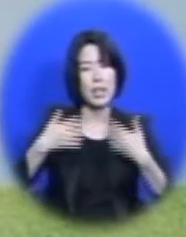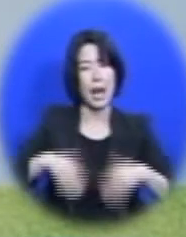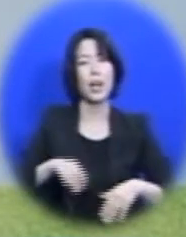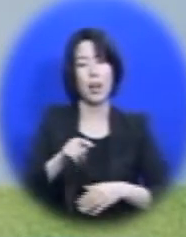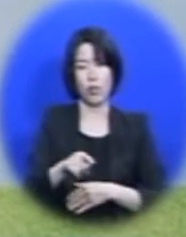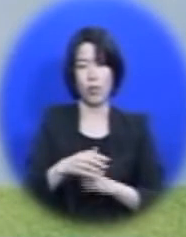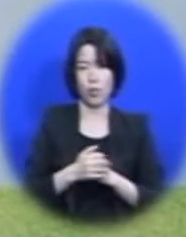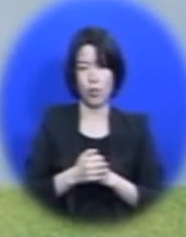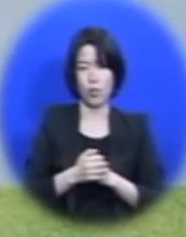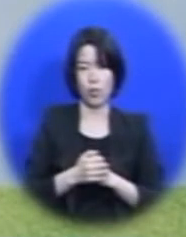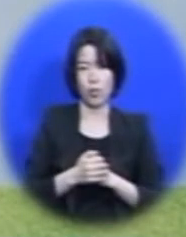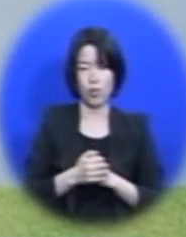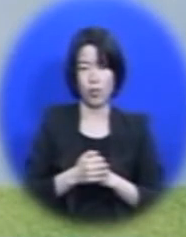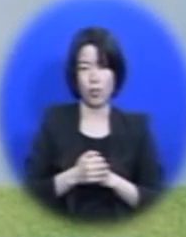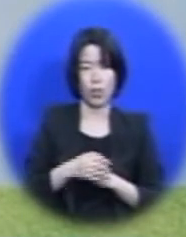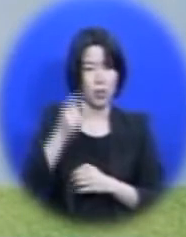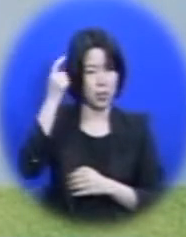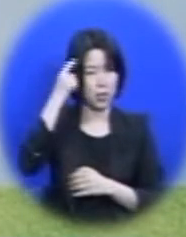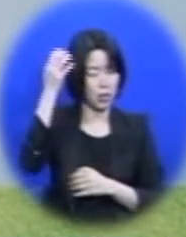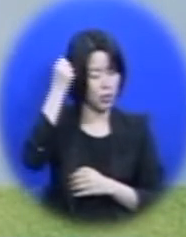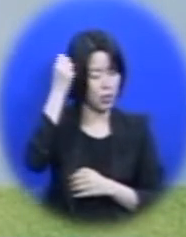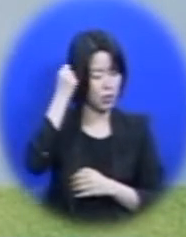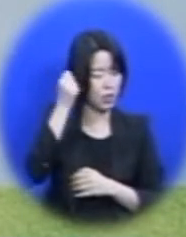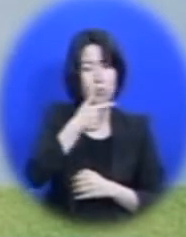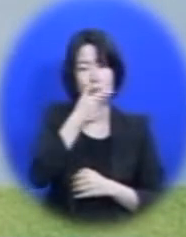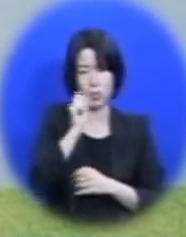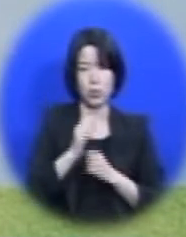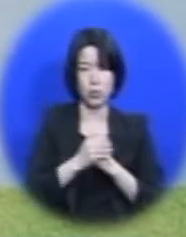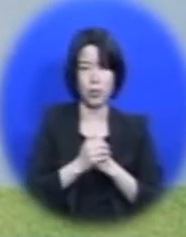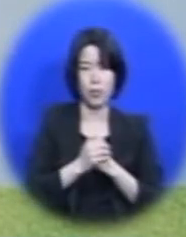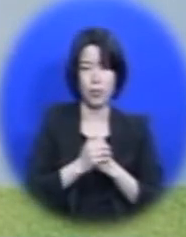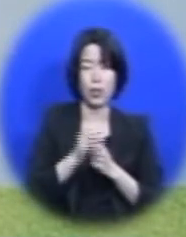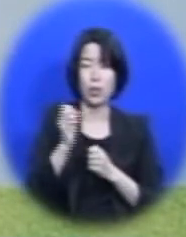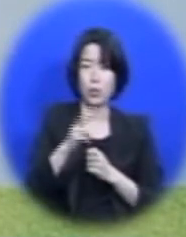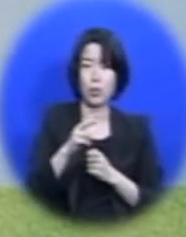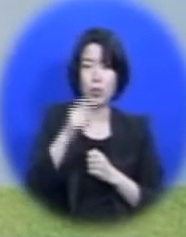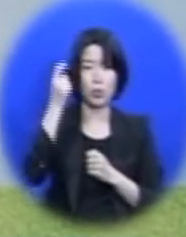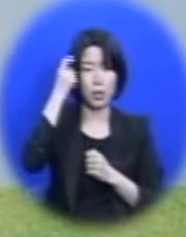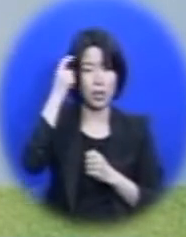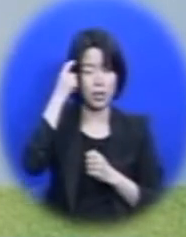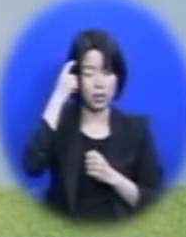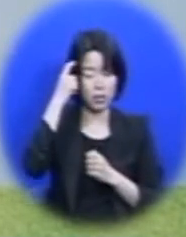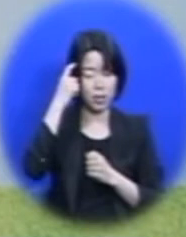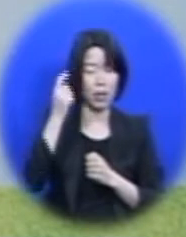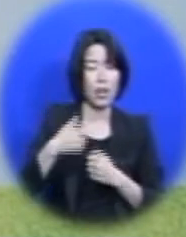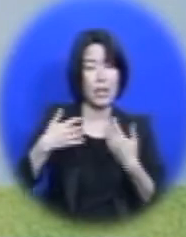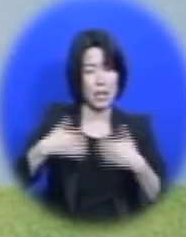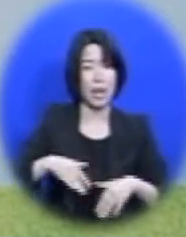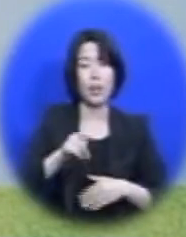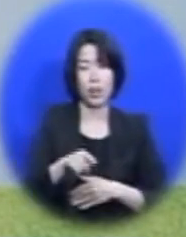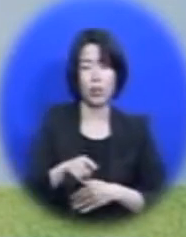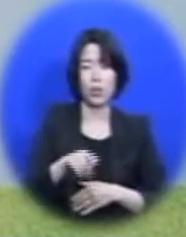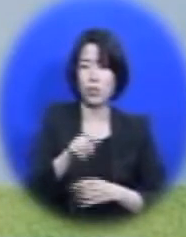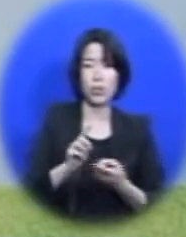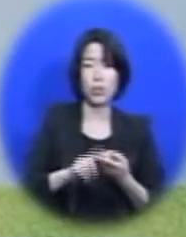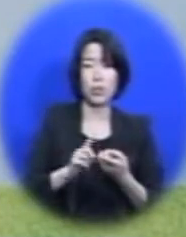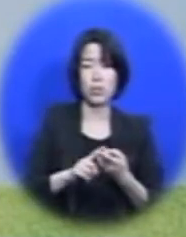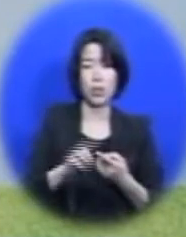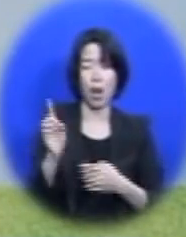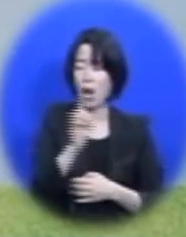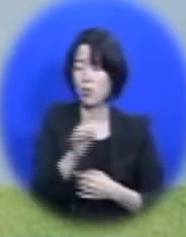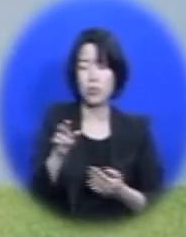거죠. 암기력이 없는 거고 그리고 어떤 지적 능력이 약한 거죠. 근데 그건 아무 문제가